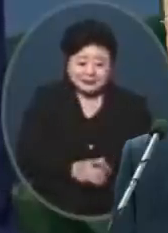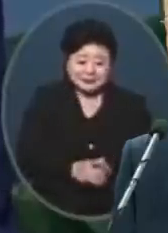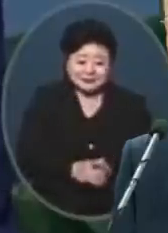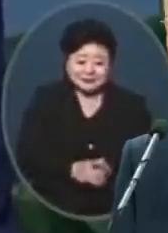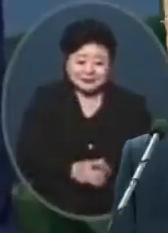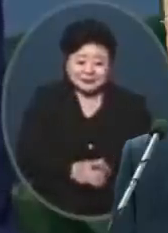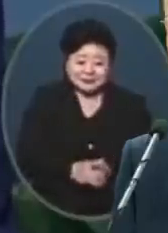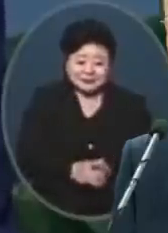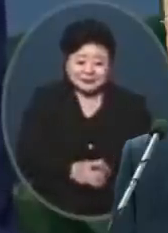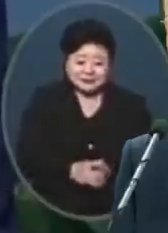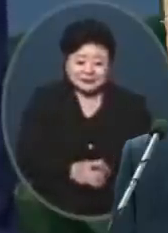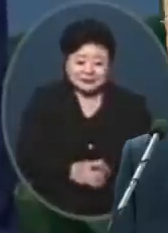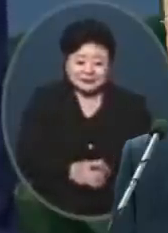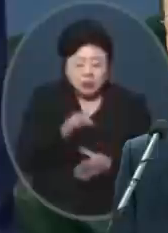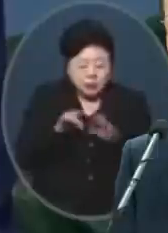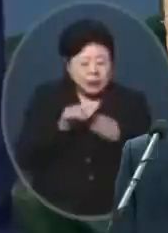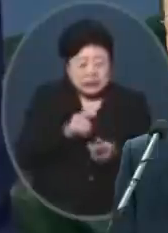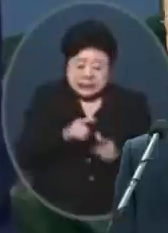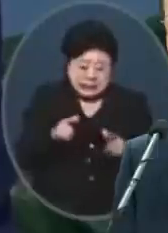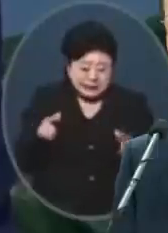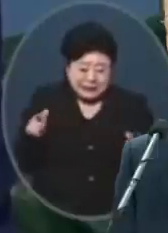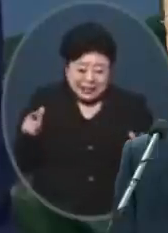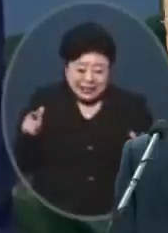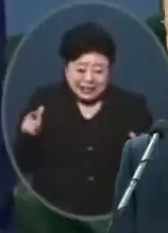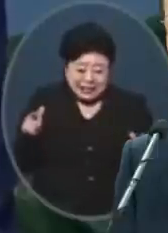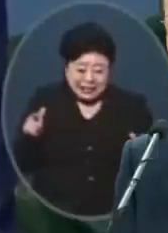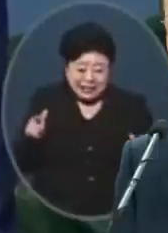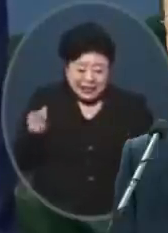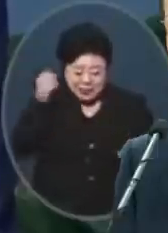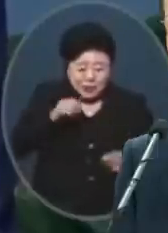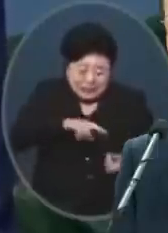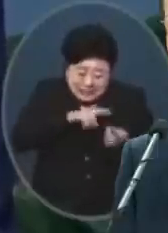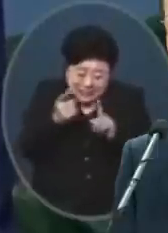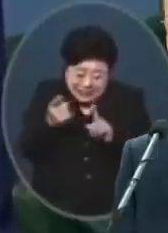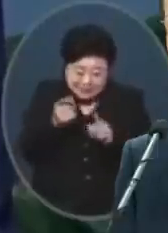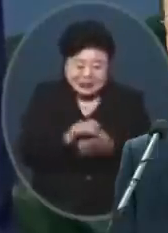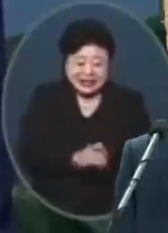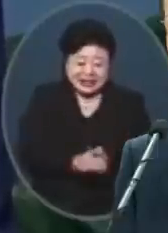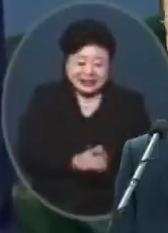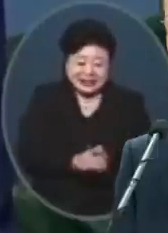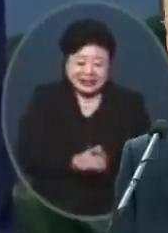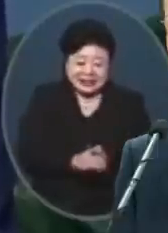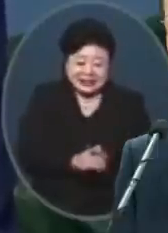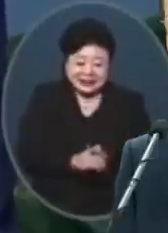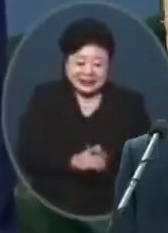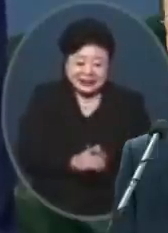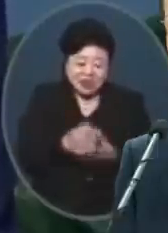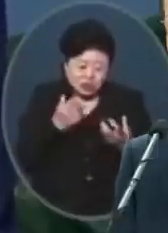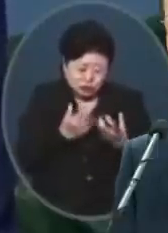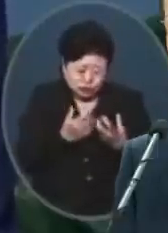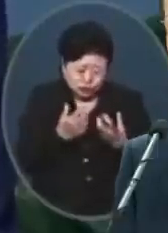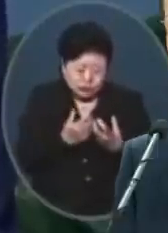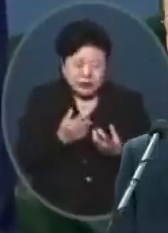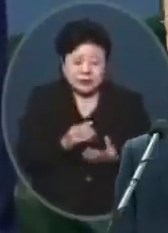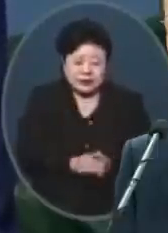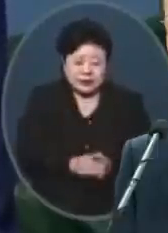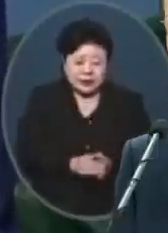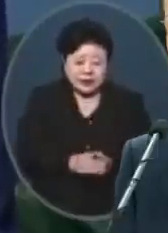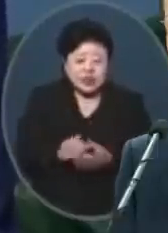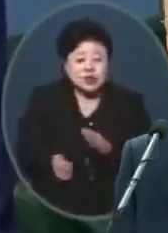있어요 목마르지 않습니다 영원히 살아서 그 충만한 기쁨과